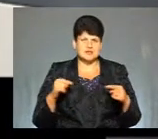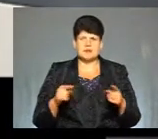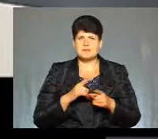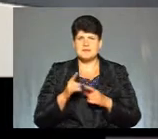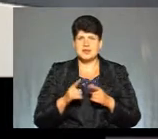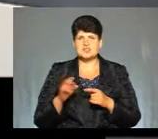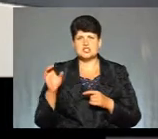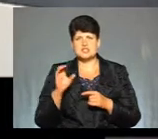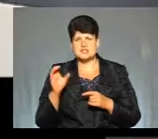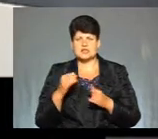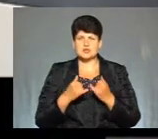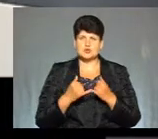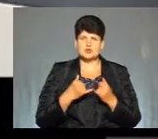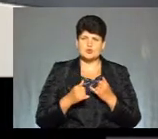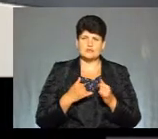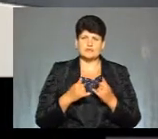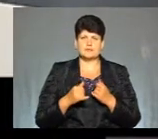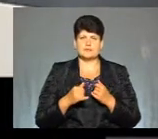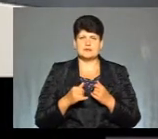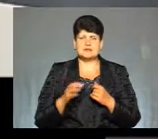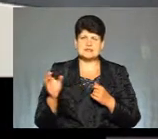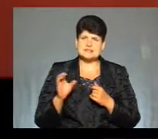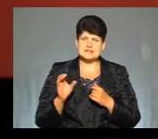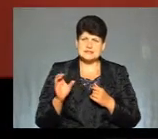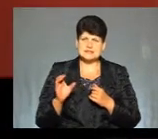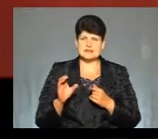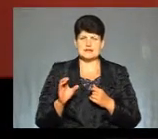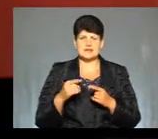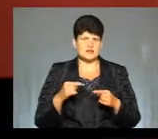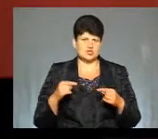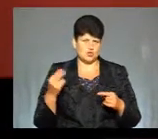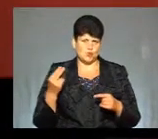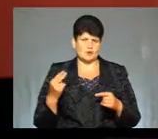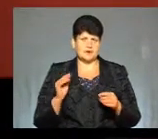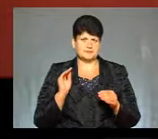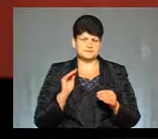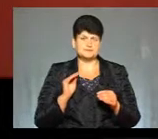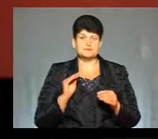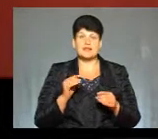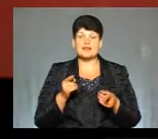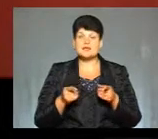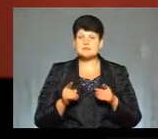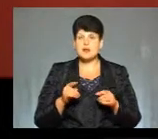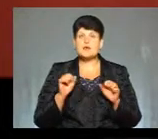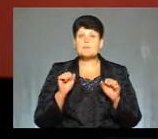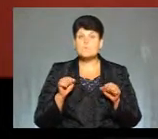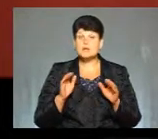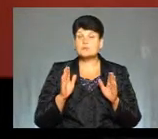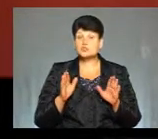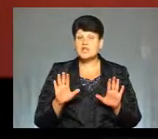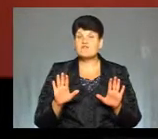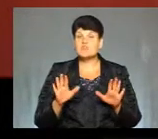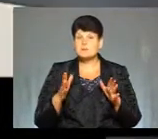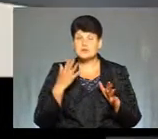кольори, синій, жовто-блакитний, блакитний і інші кольори. Насправді, могли навіть бути випадки,